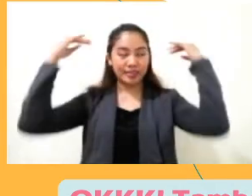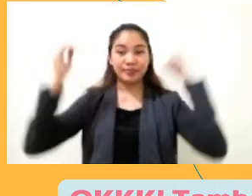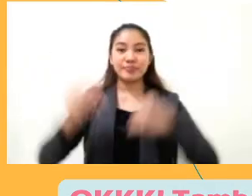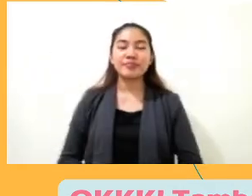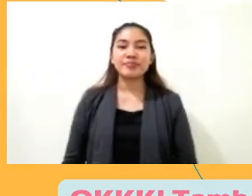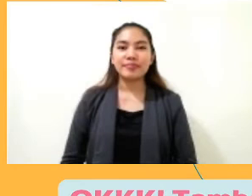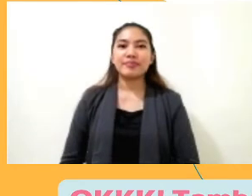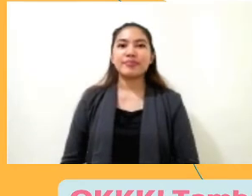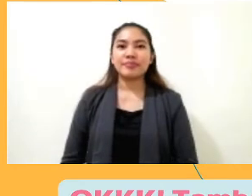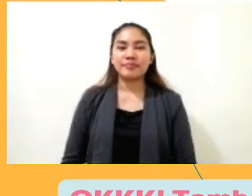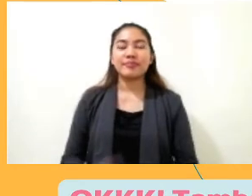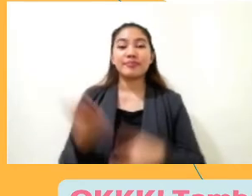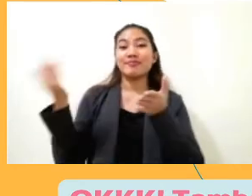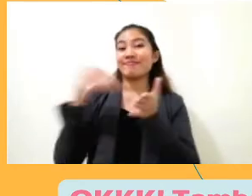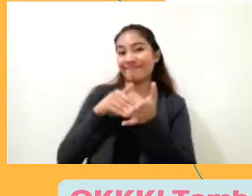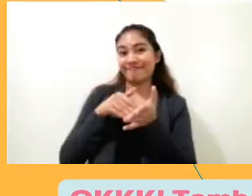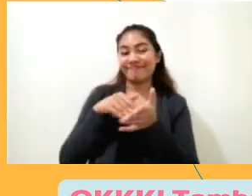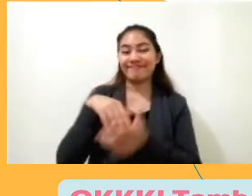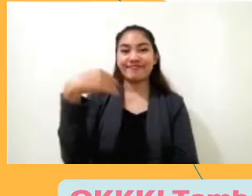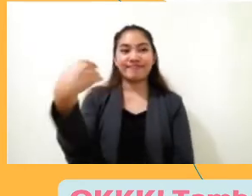pa. Ikaw